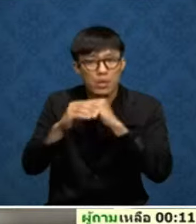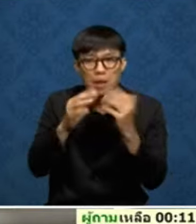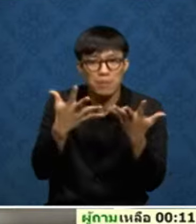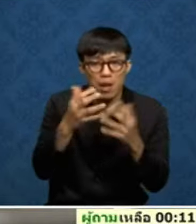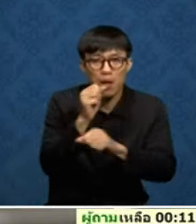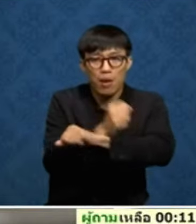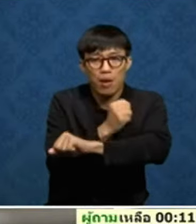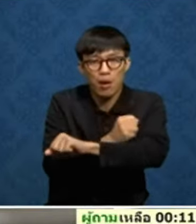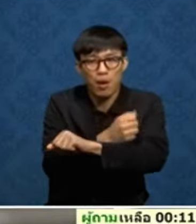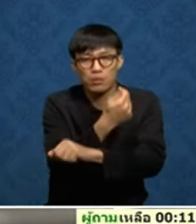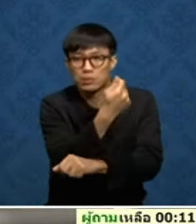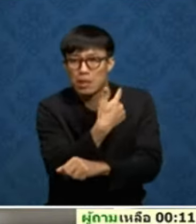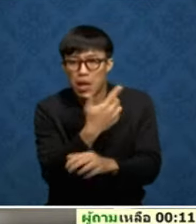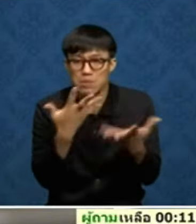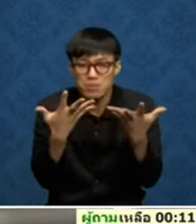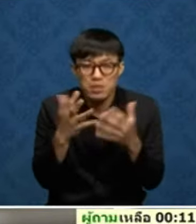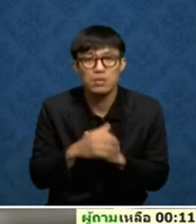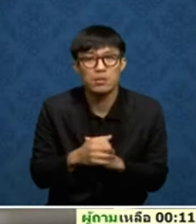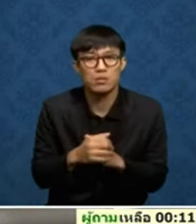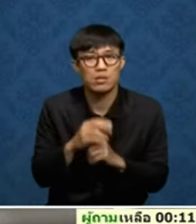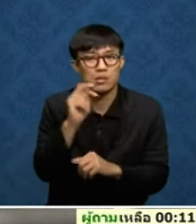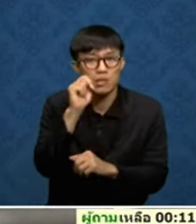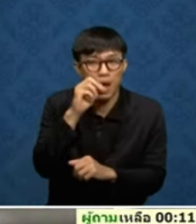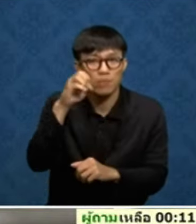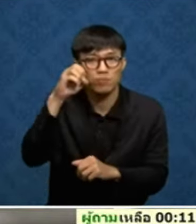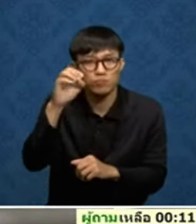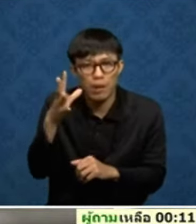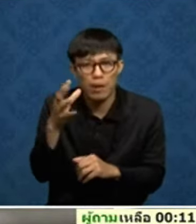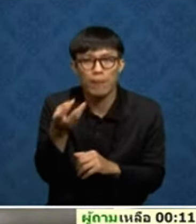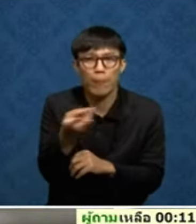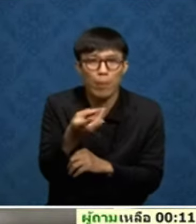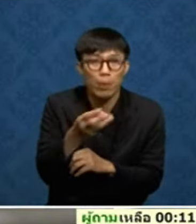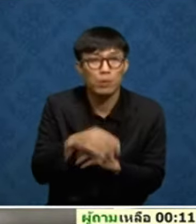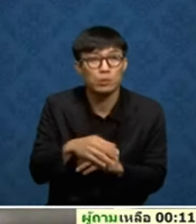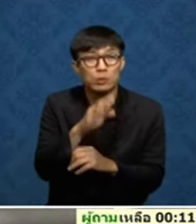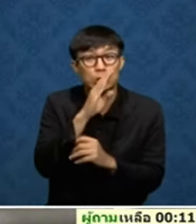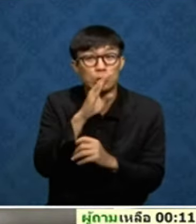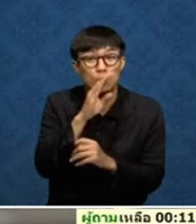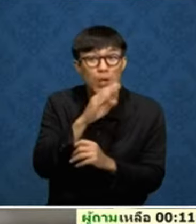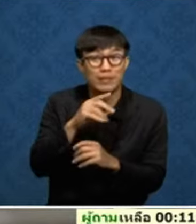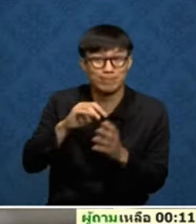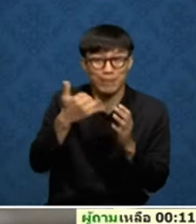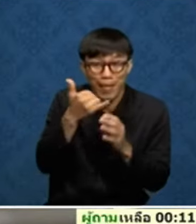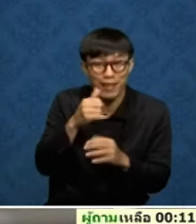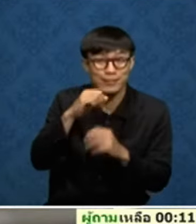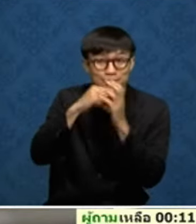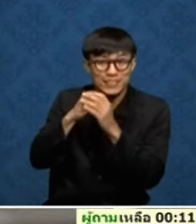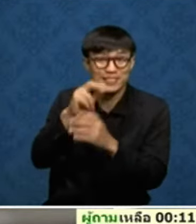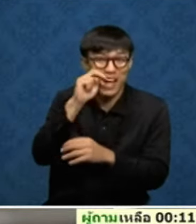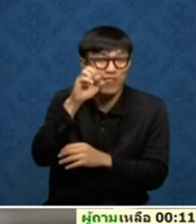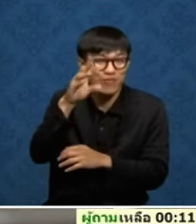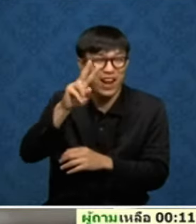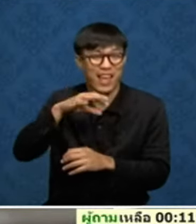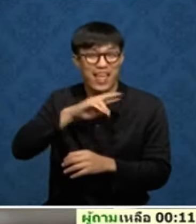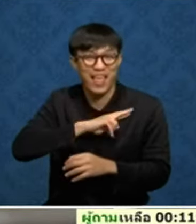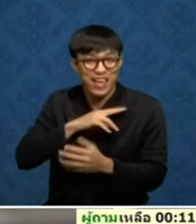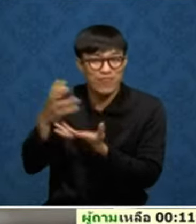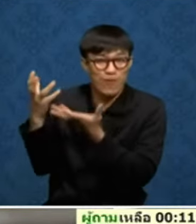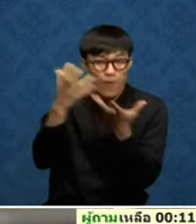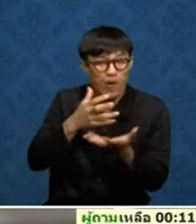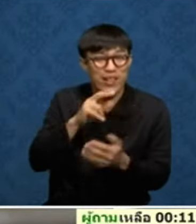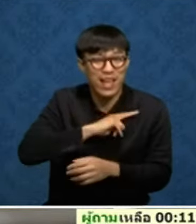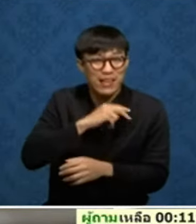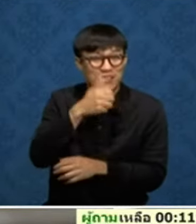ก็แทบไม่ได้นะครับก็ได้ค่าน้ำค่าไฟนิดหน่อยนะครับนี่ถ้าจีนเอาขนไฟขนน้ำมาเองได้ก็คงขนมาแล้วครับแล้ว BOI เนี่ย